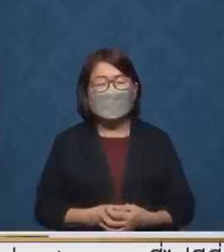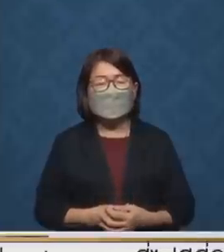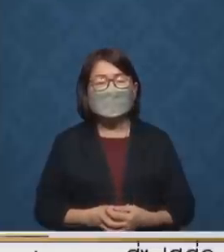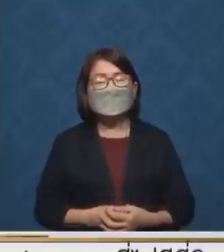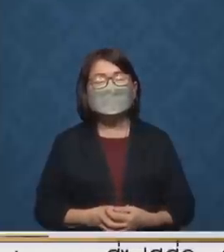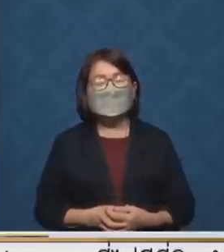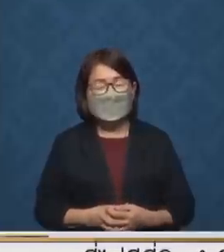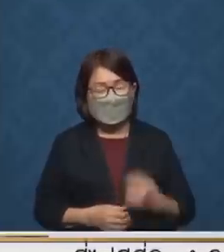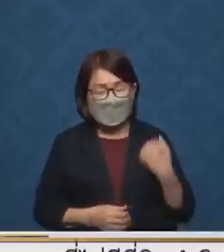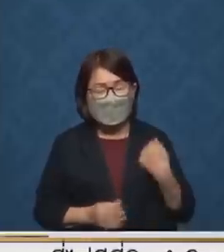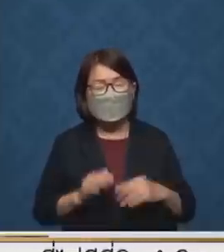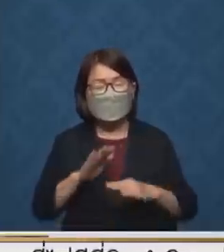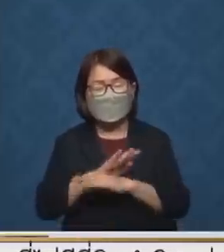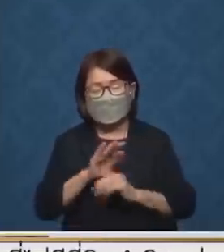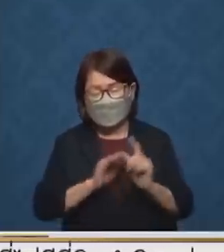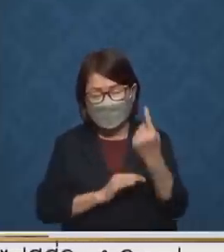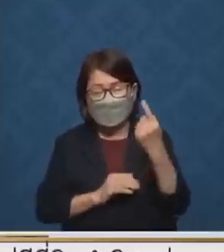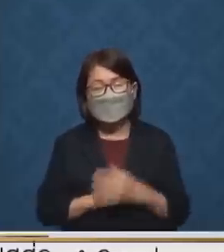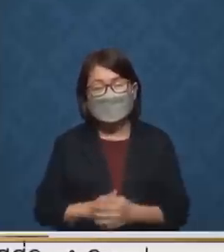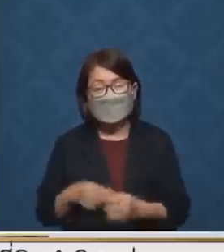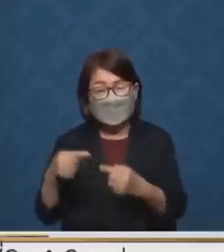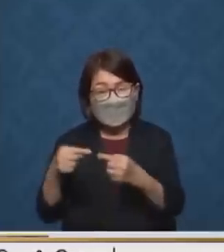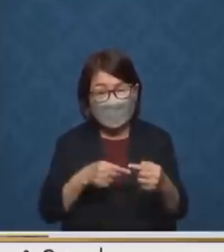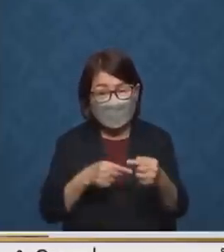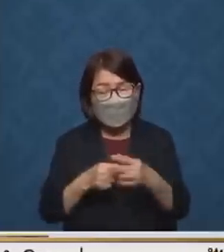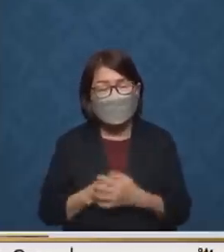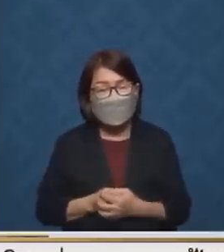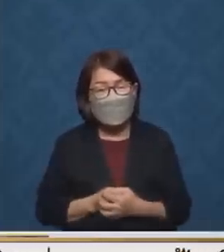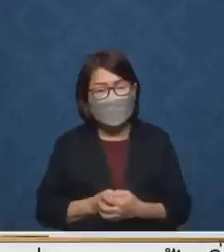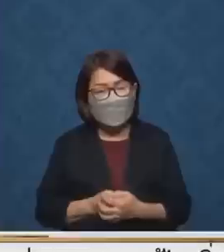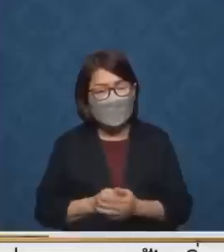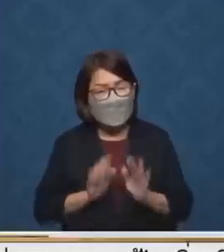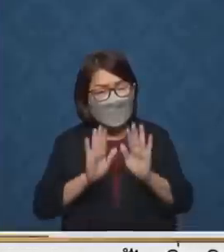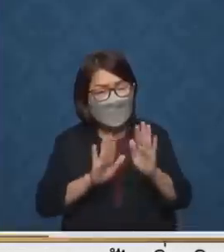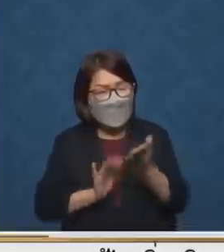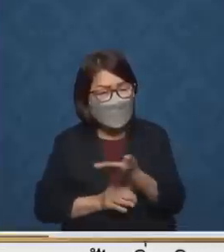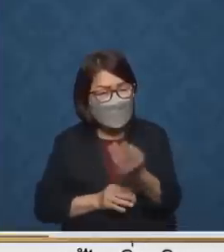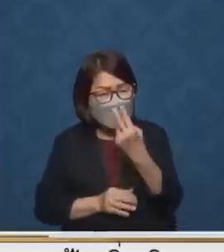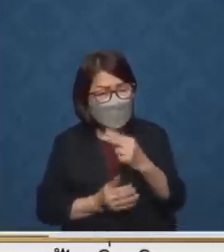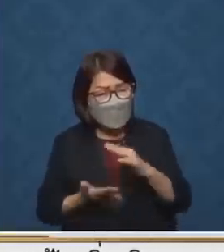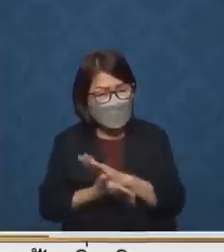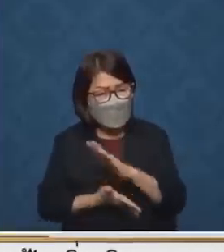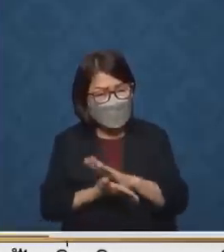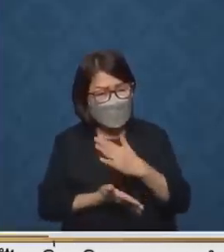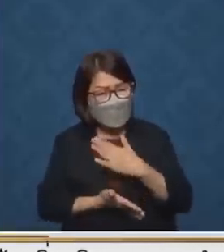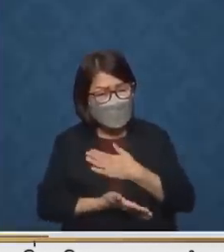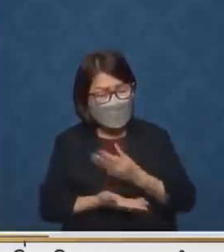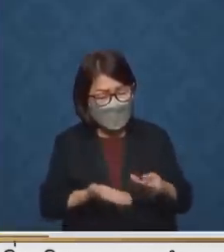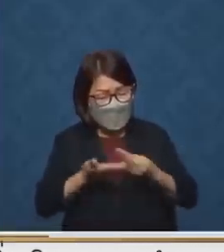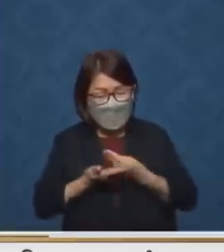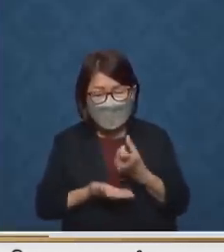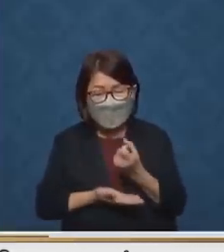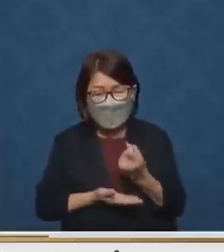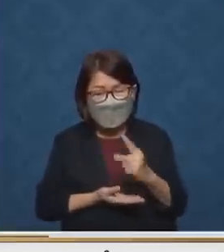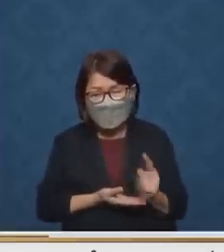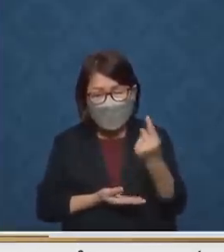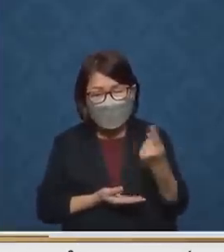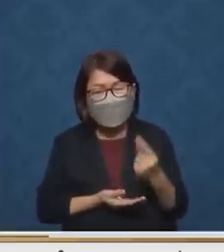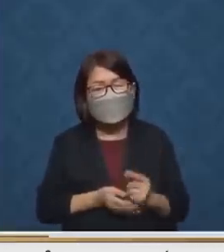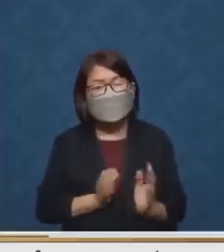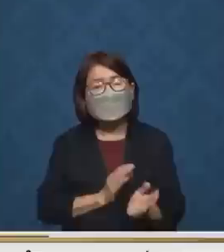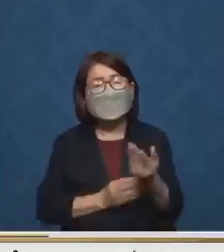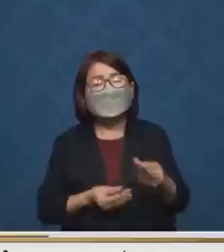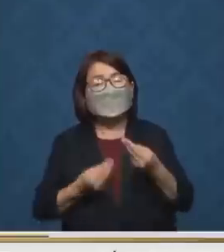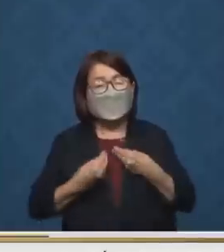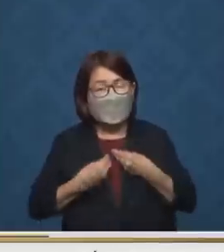มีหลฐานอีกฉบับต่อเื่องสังเกตได้สาเอกสารของผมสดๆ รอนๆ ทุกใบ ถ้าได้ใเมื่เช้าจะเดด